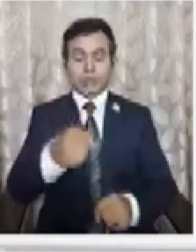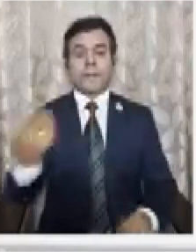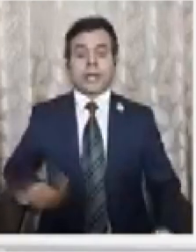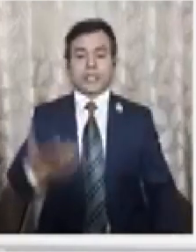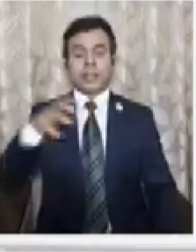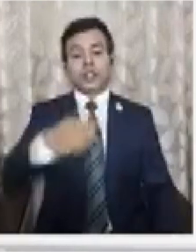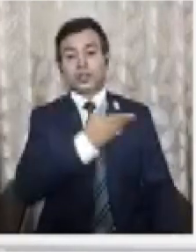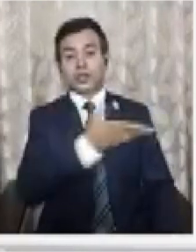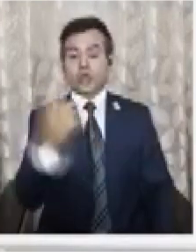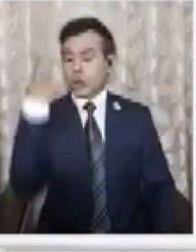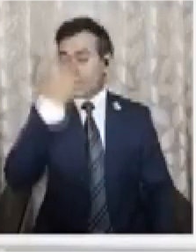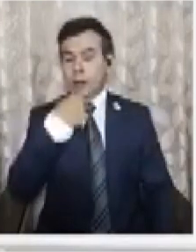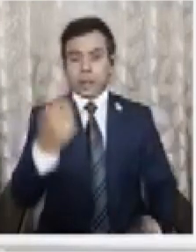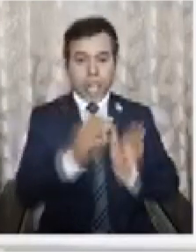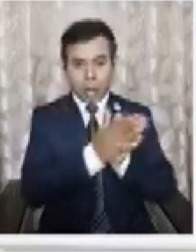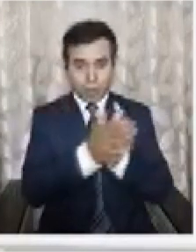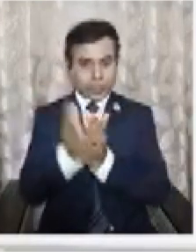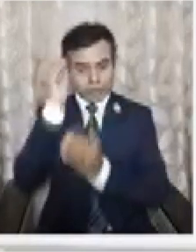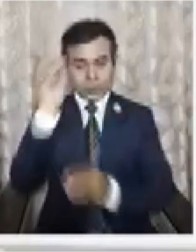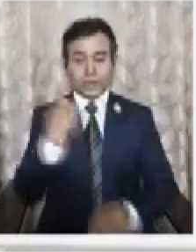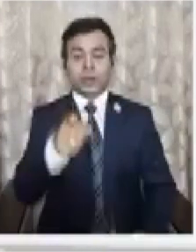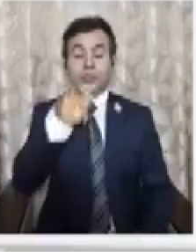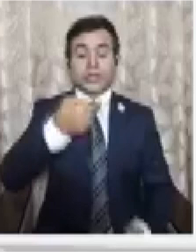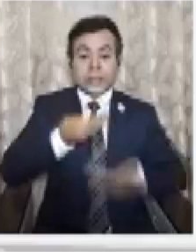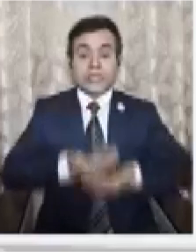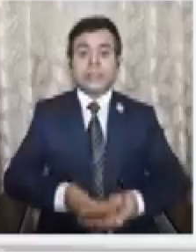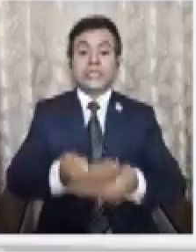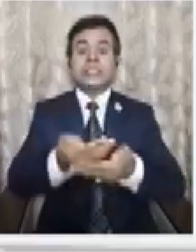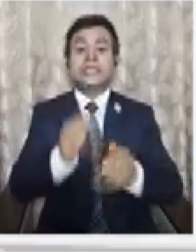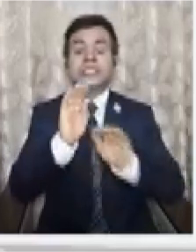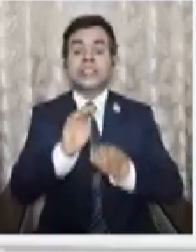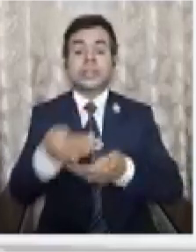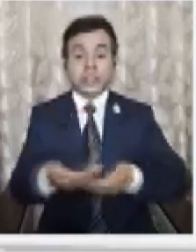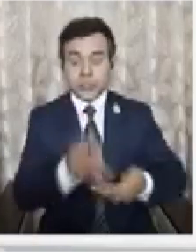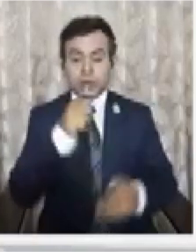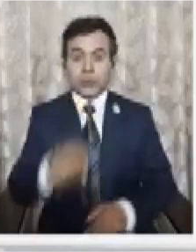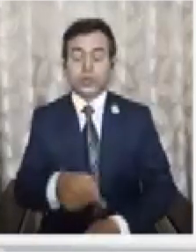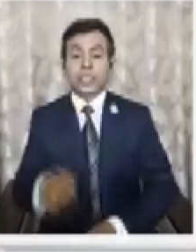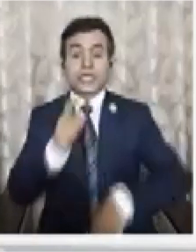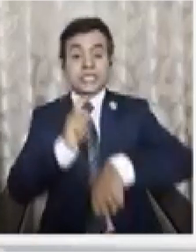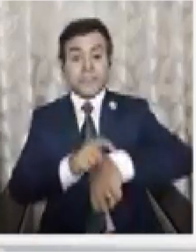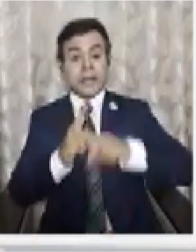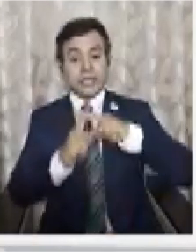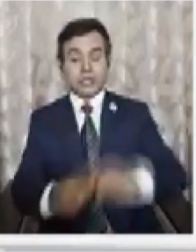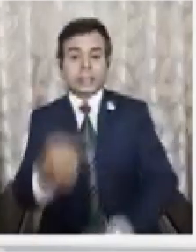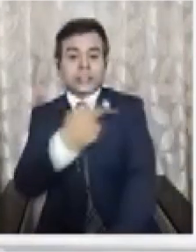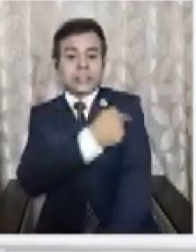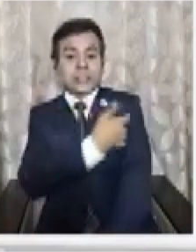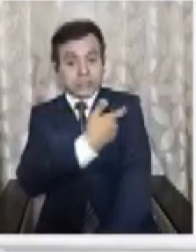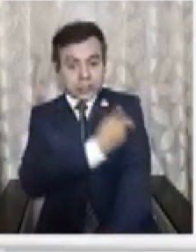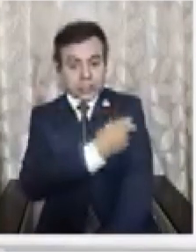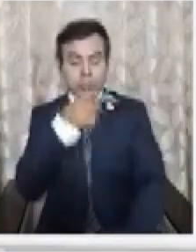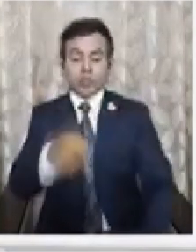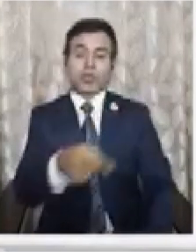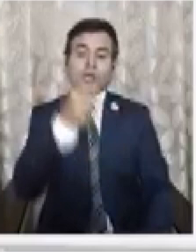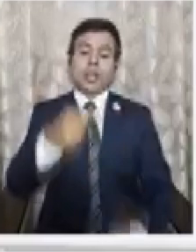স্বাস্থ্য অধিদপ্তরের ইপিআই কর্মসূচির মাধ্যমে দেশের সকল জনগণকে আহ্বান জানানো হচ্ছে যে আপনার শিশুকে নির্দিষ্ট